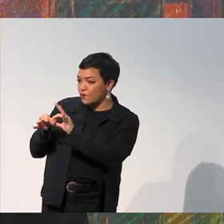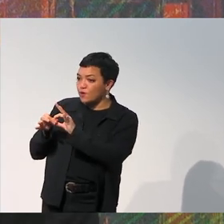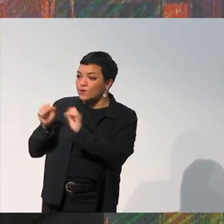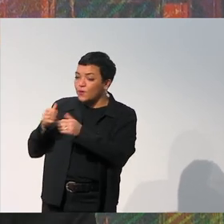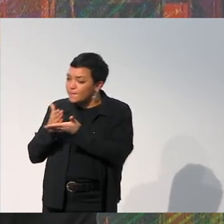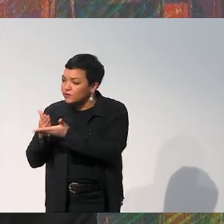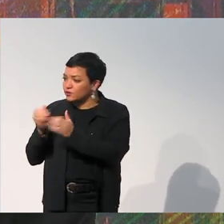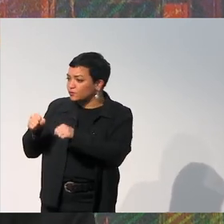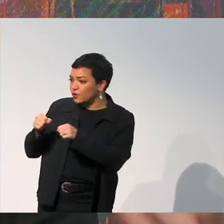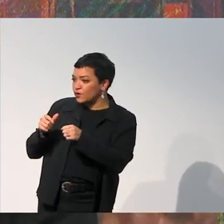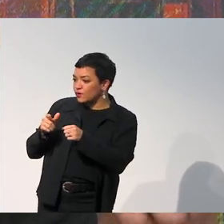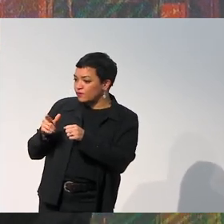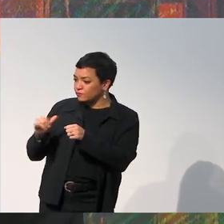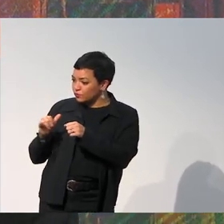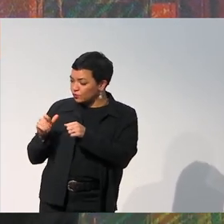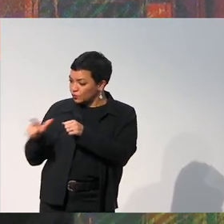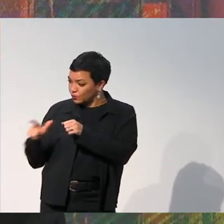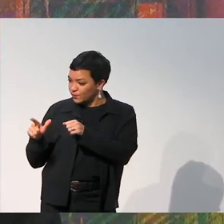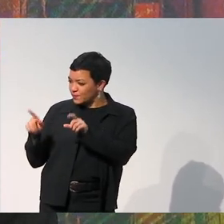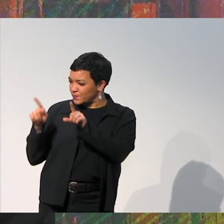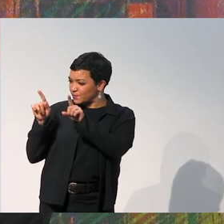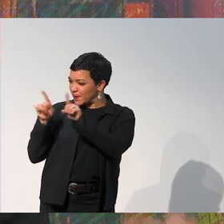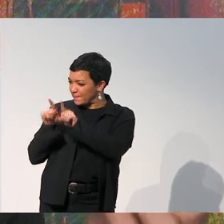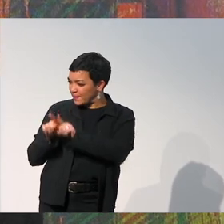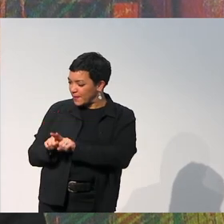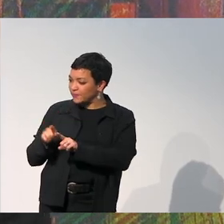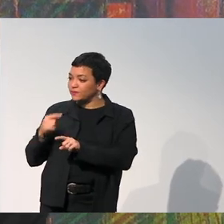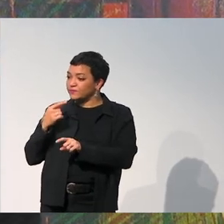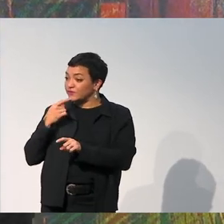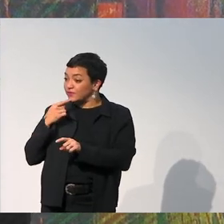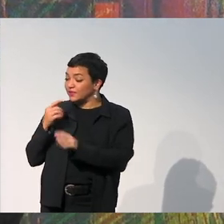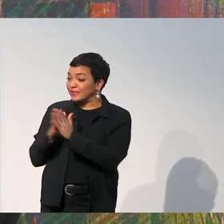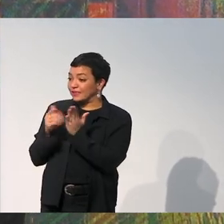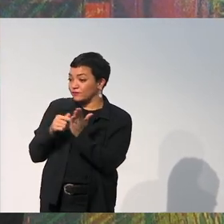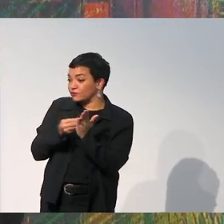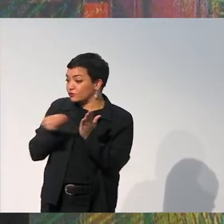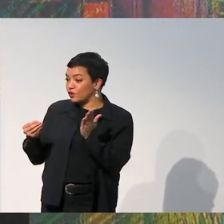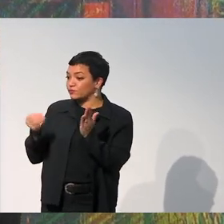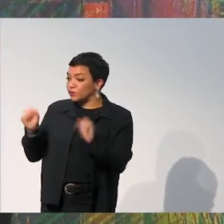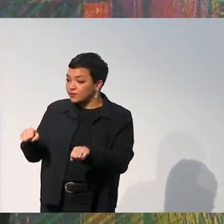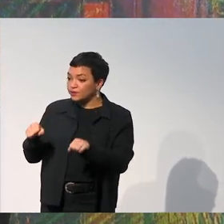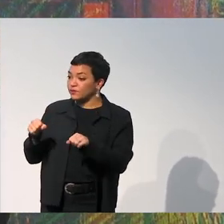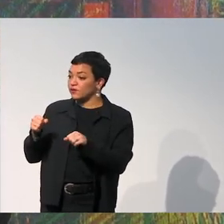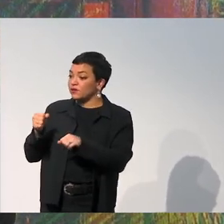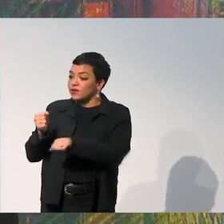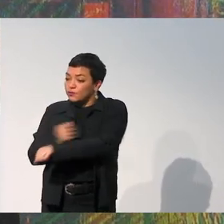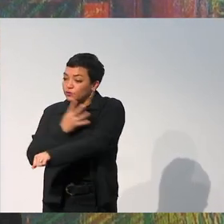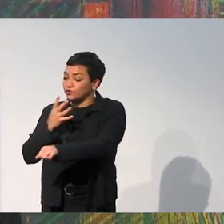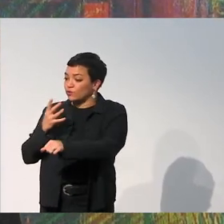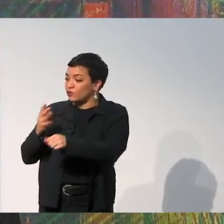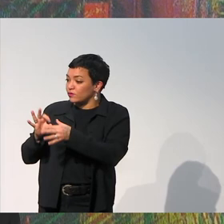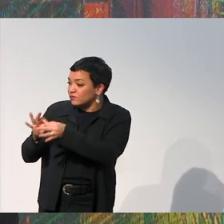lui, qu'on est identique. C'est-à-dire qu'elle lie la capacité, la possibilité d'une vie sociale amicale, d'émotion, à